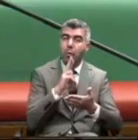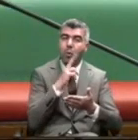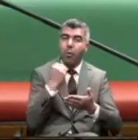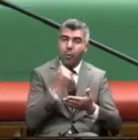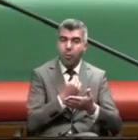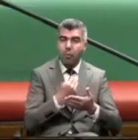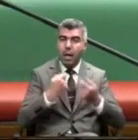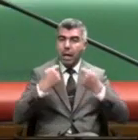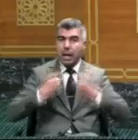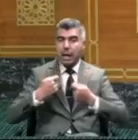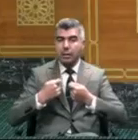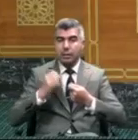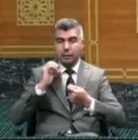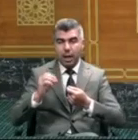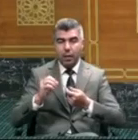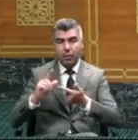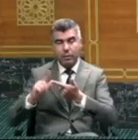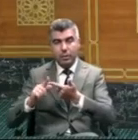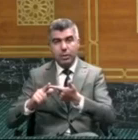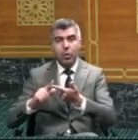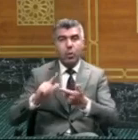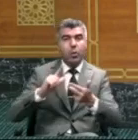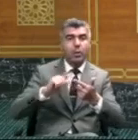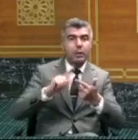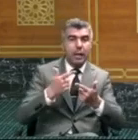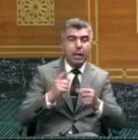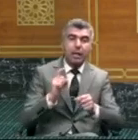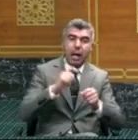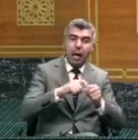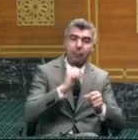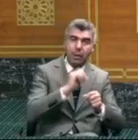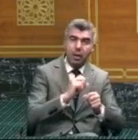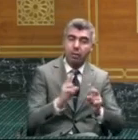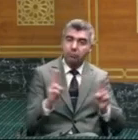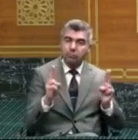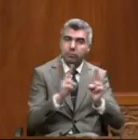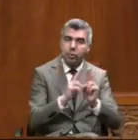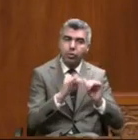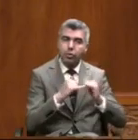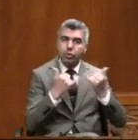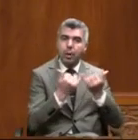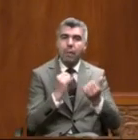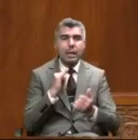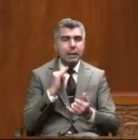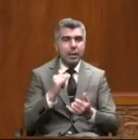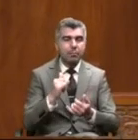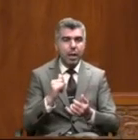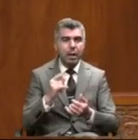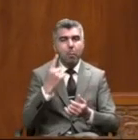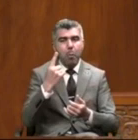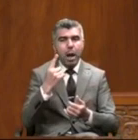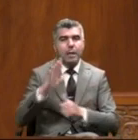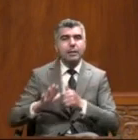ورئيسها والنقابات هو ان نلتقي باستمرار مره كل سته اشهر